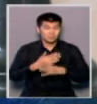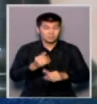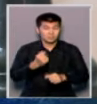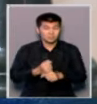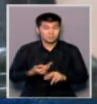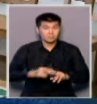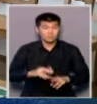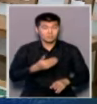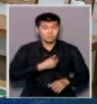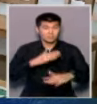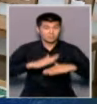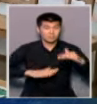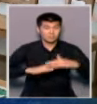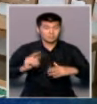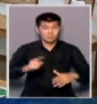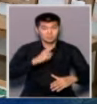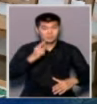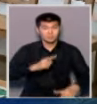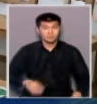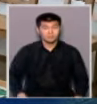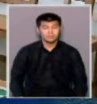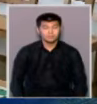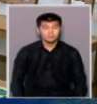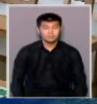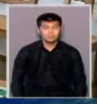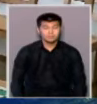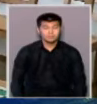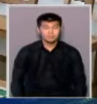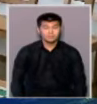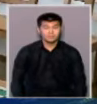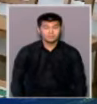жағдай жасалса екен, дейді мамандар. Жанерке Халиолла, Айбек Халымов, жаңалық қызметі.